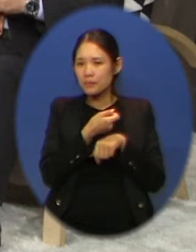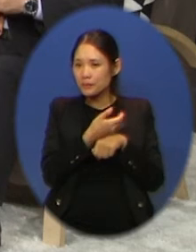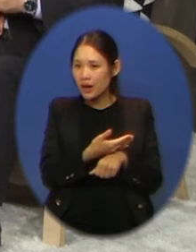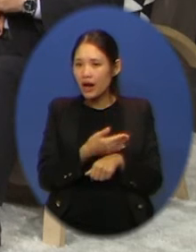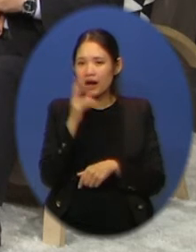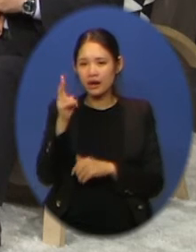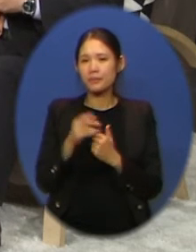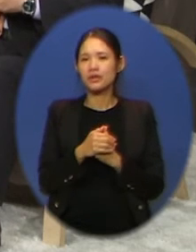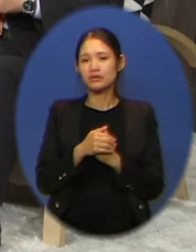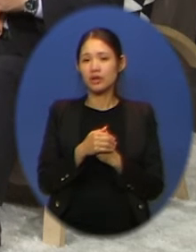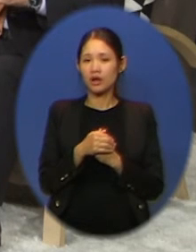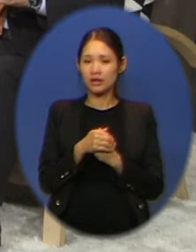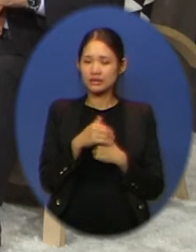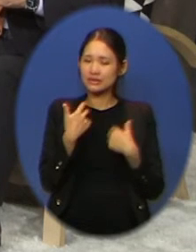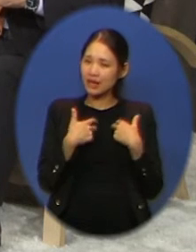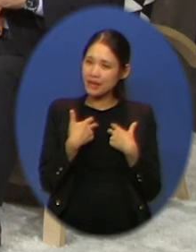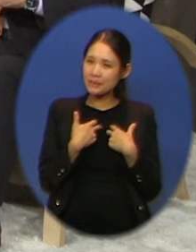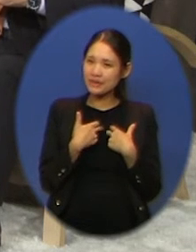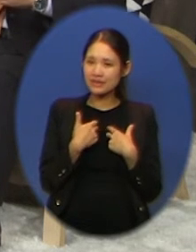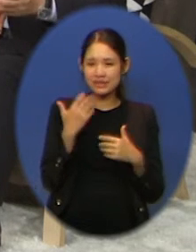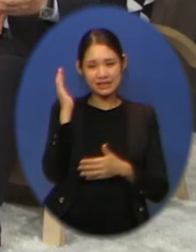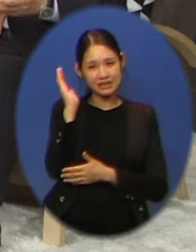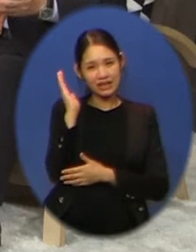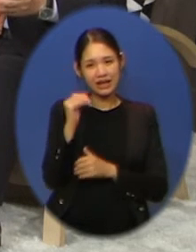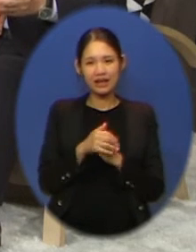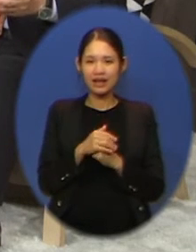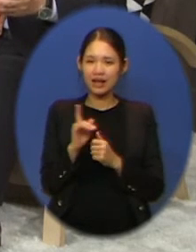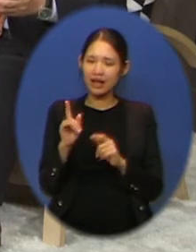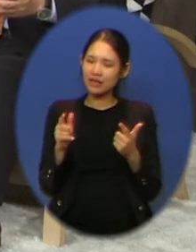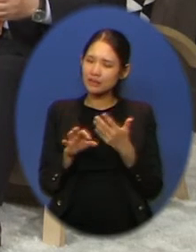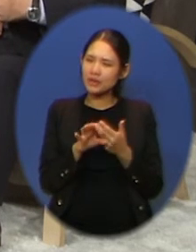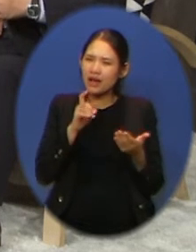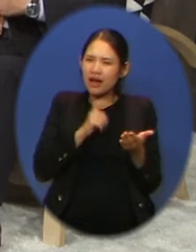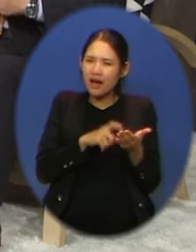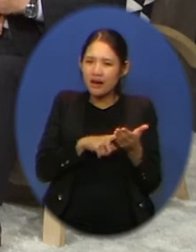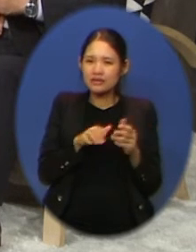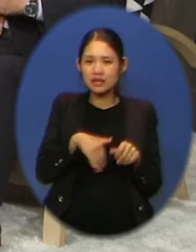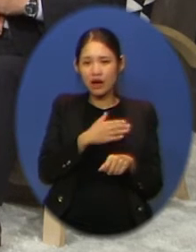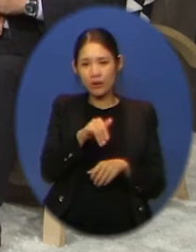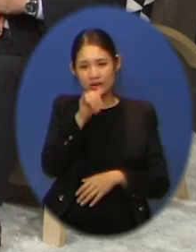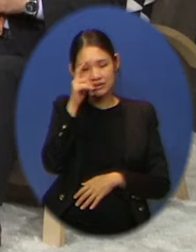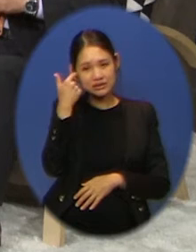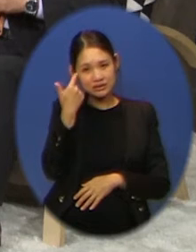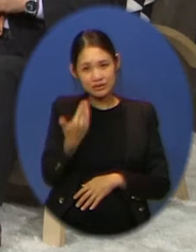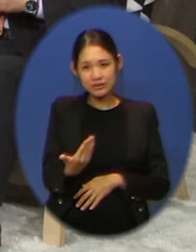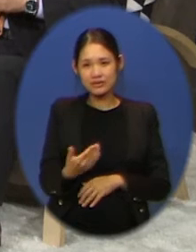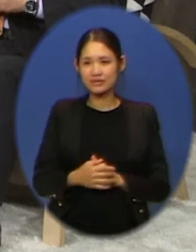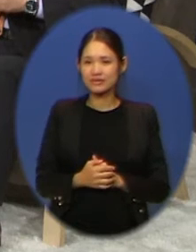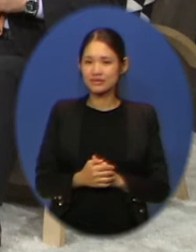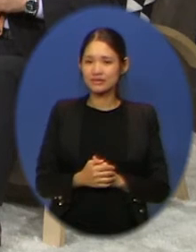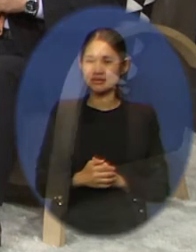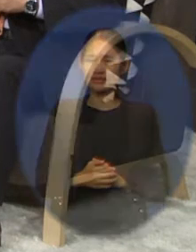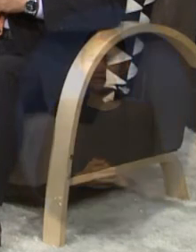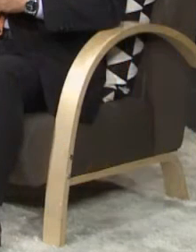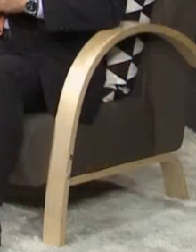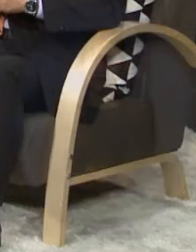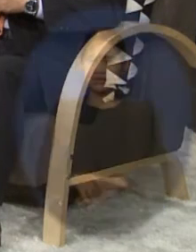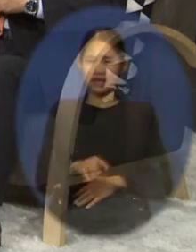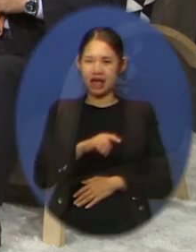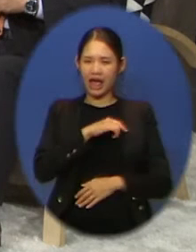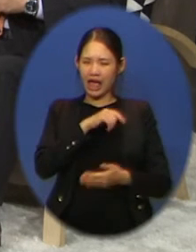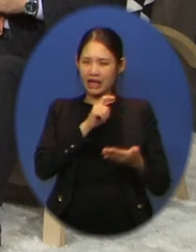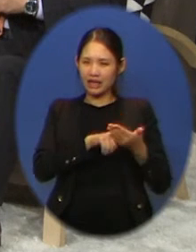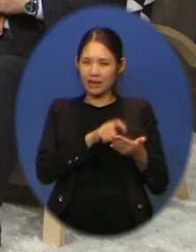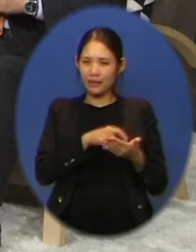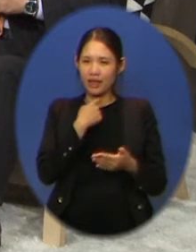그때 좀 재밌는 에피소드나 어떤 그 좀 아니면 좀 긴박했던 상황 혹시 그런 게 좀 있나요? 가장 긴박했던